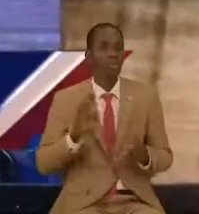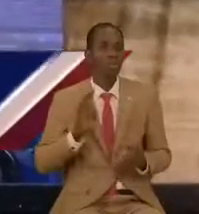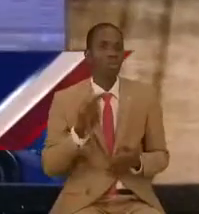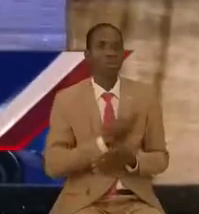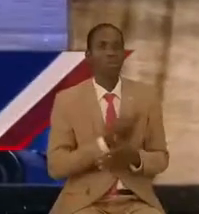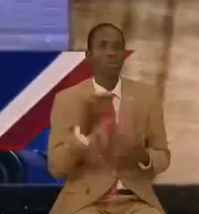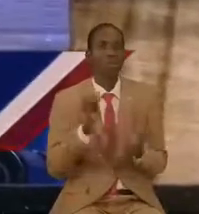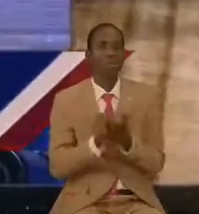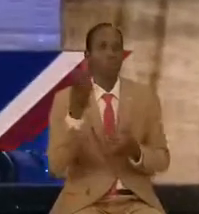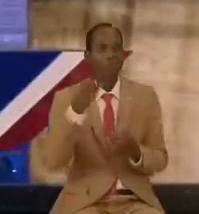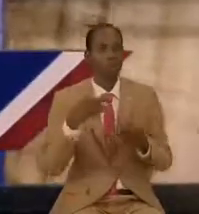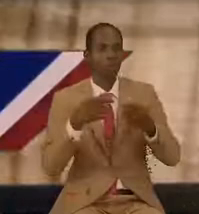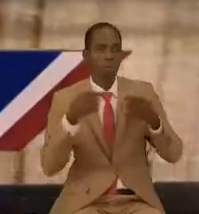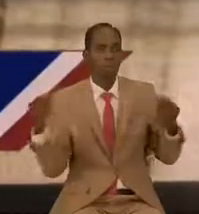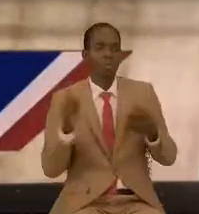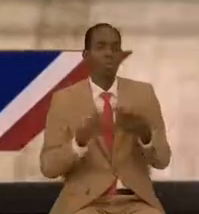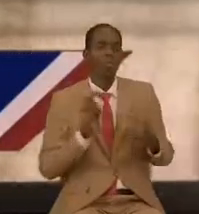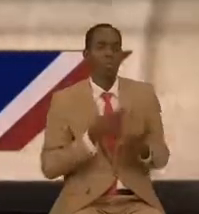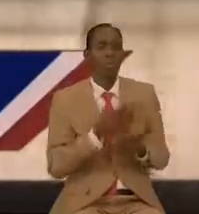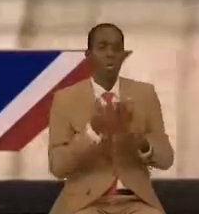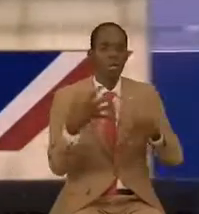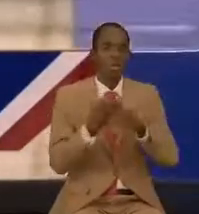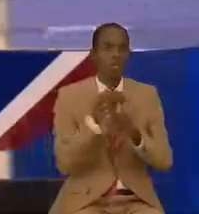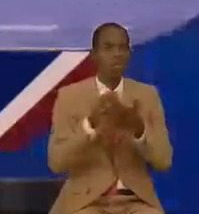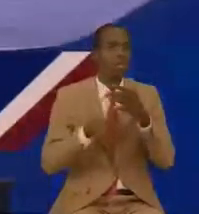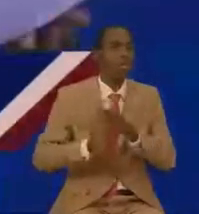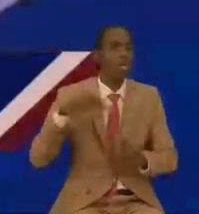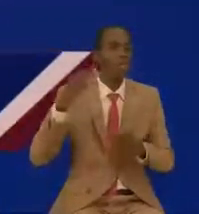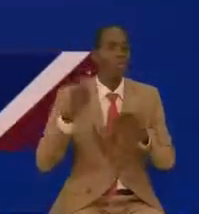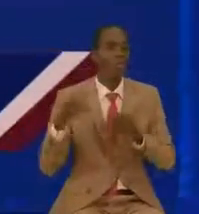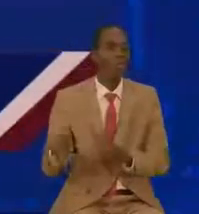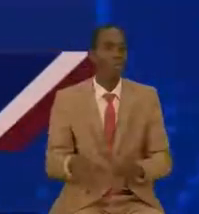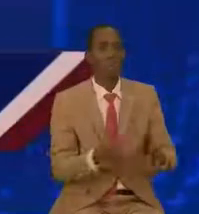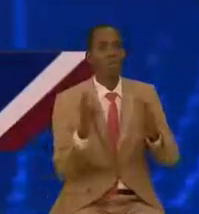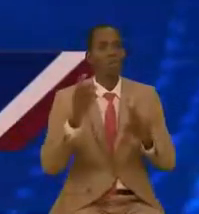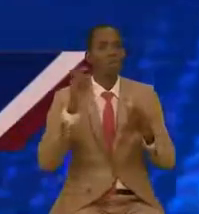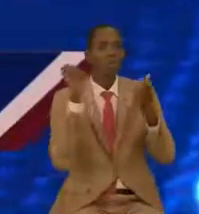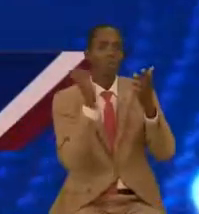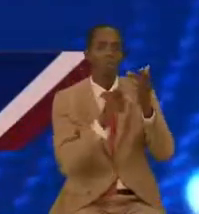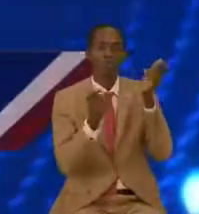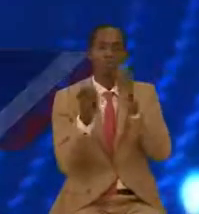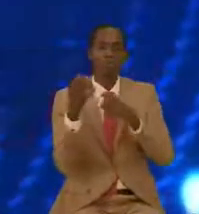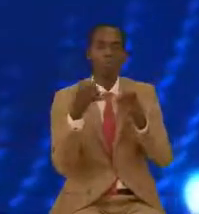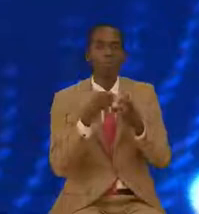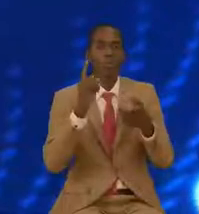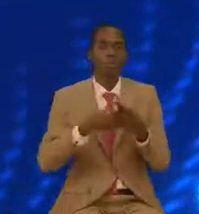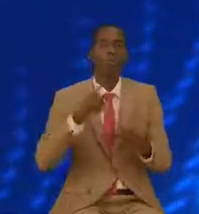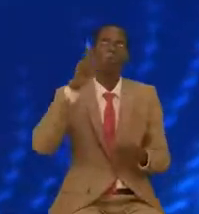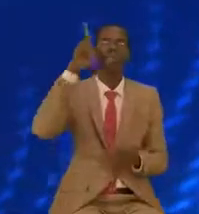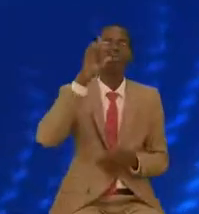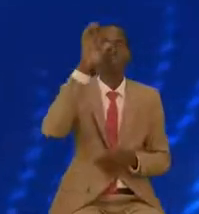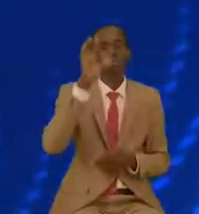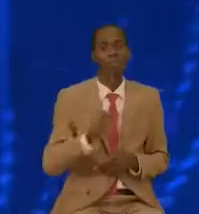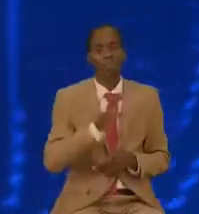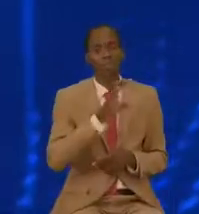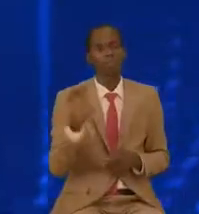dont les ordonnances nous condamnaient et qui subsistait contre nous, il l'a détruit en le